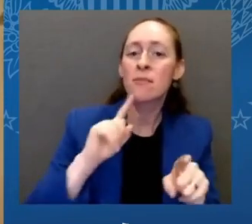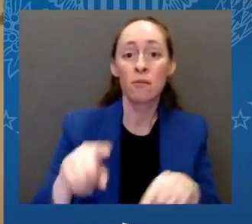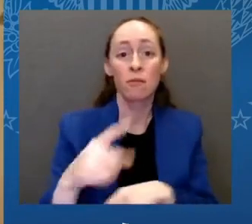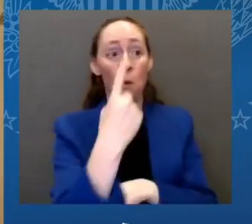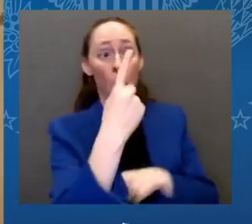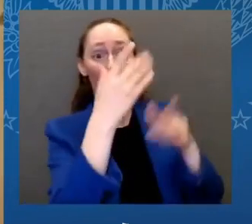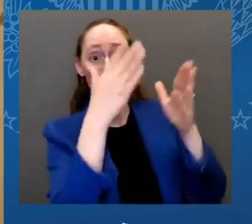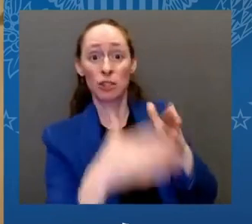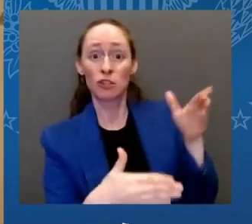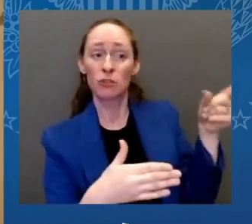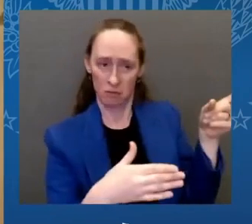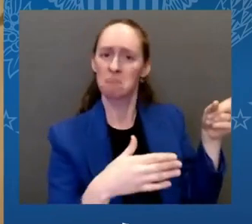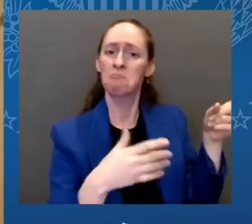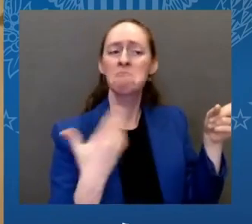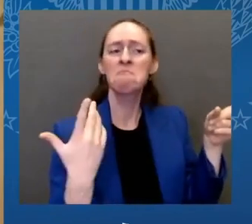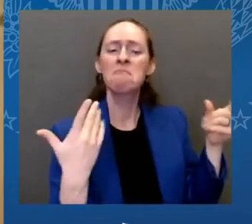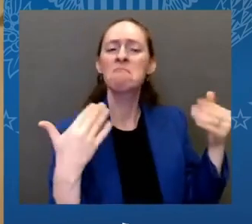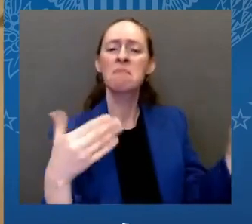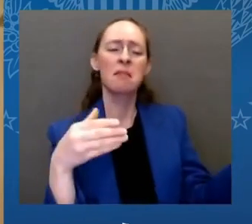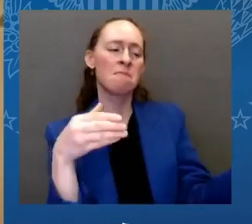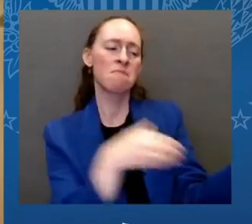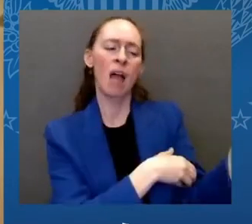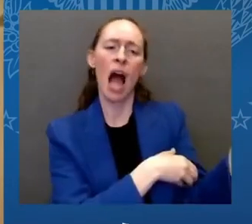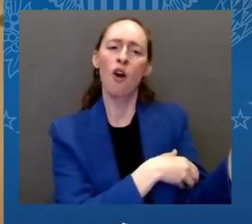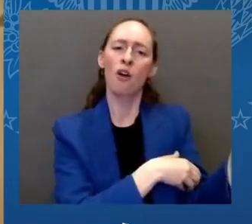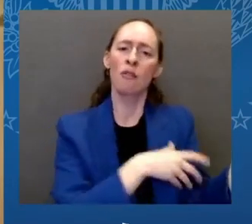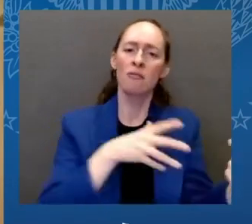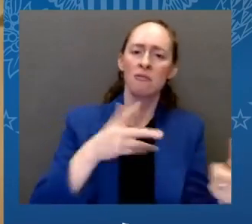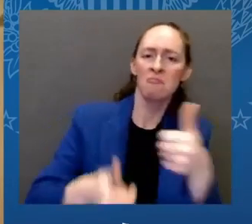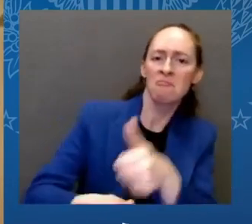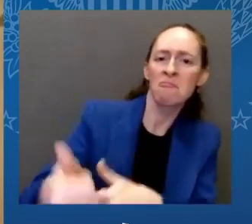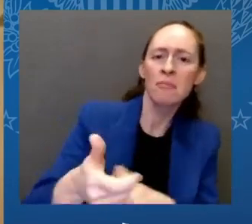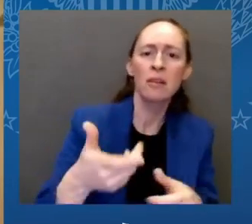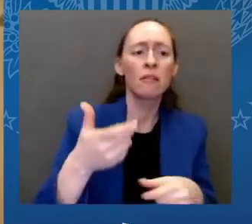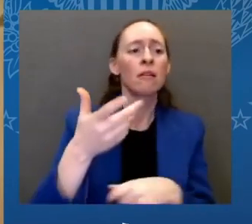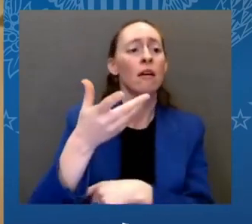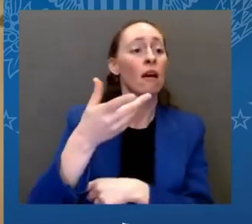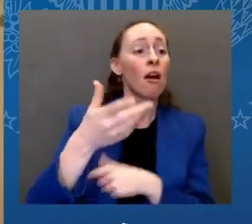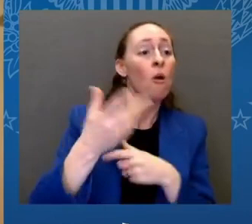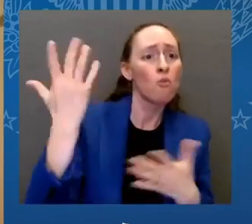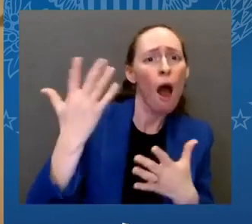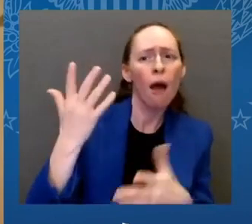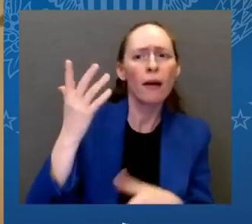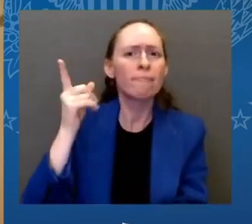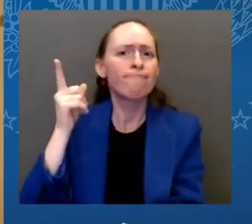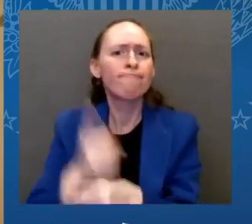думає, що правда є в силі. Ні, це не так. І ви